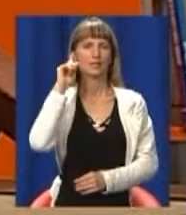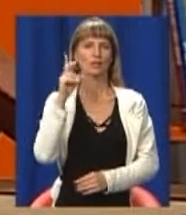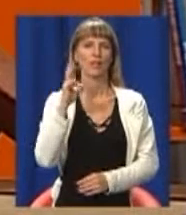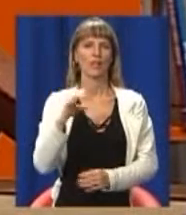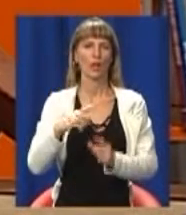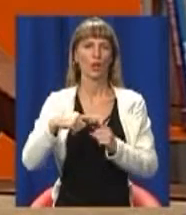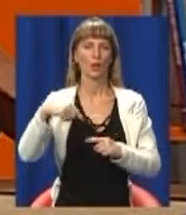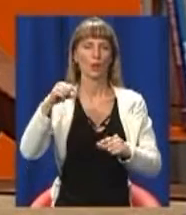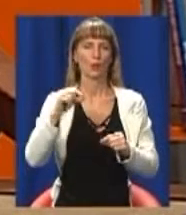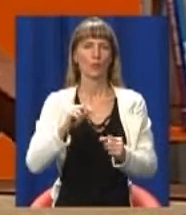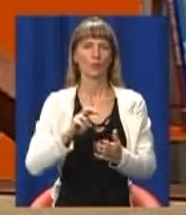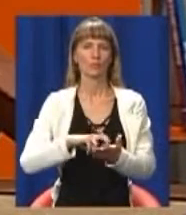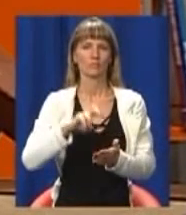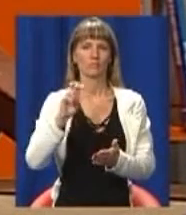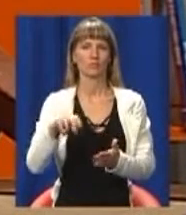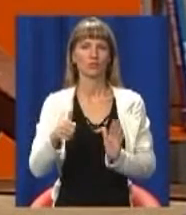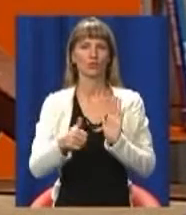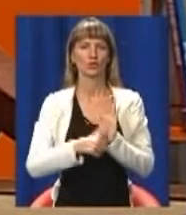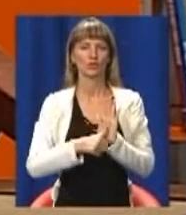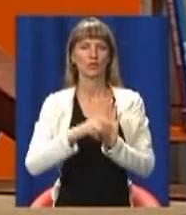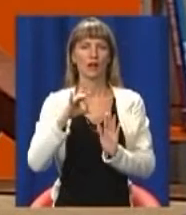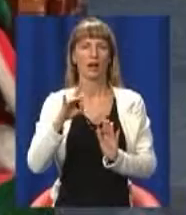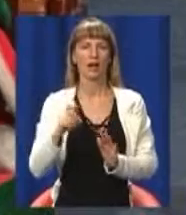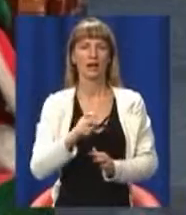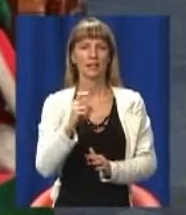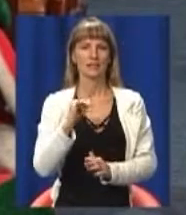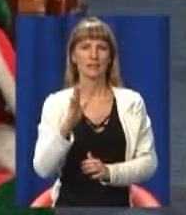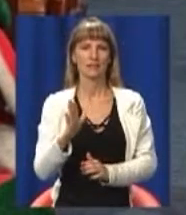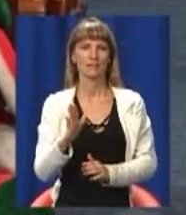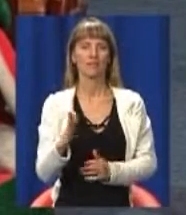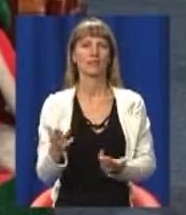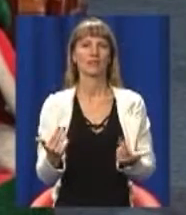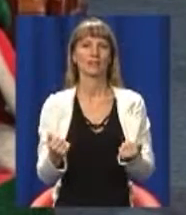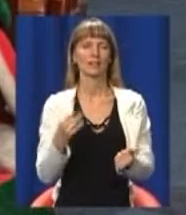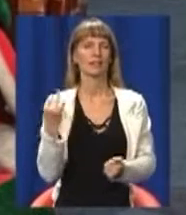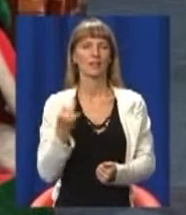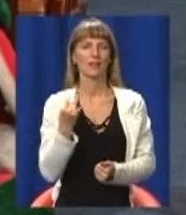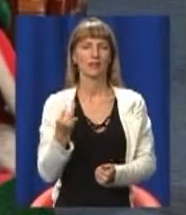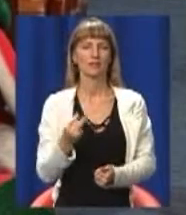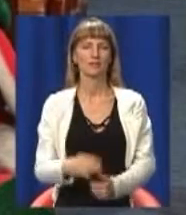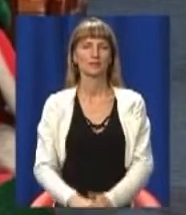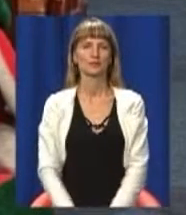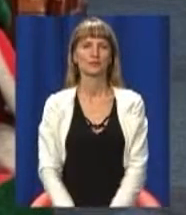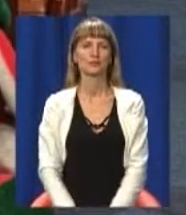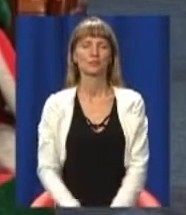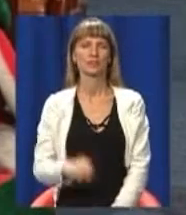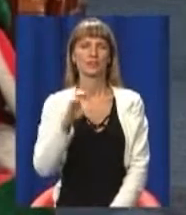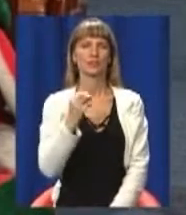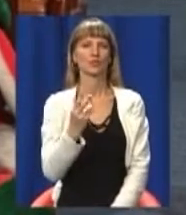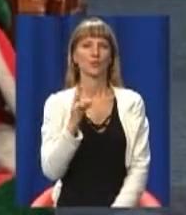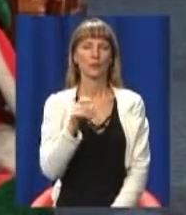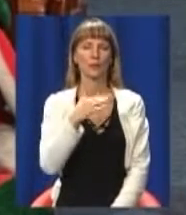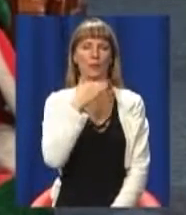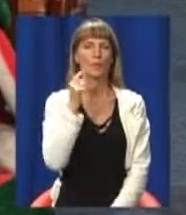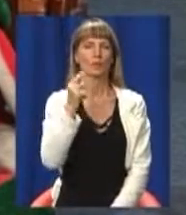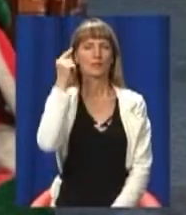Луну садилися 6 раз. Так, дійсно цікаво, молодчинка. Сашко, ти багато